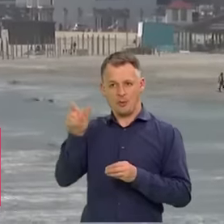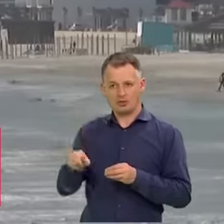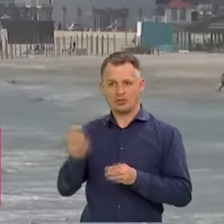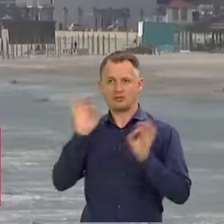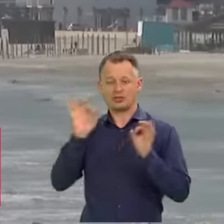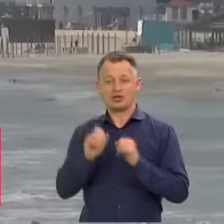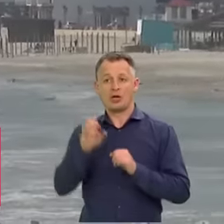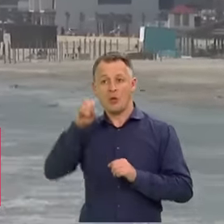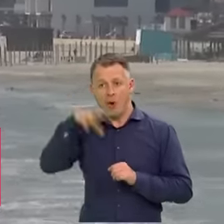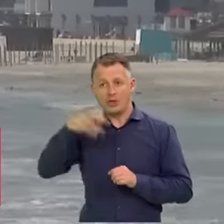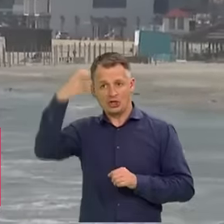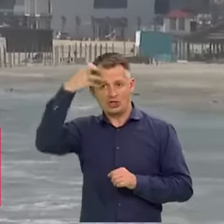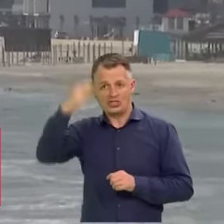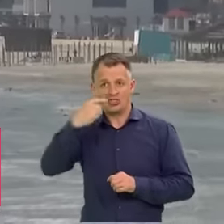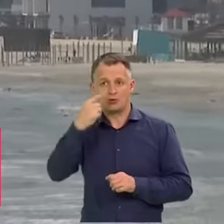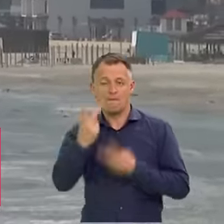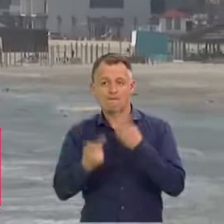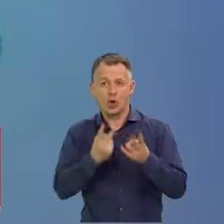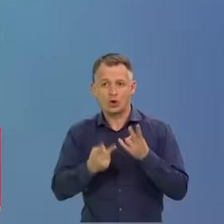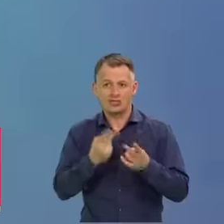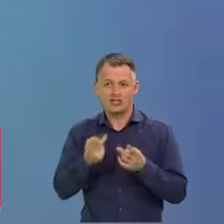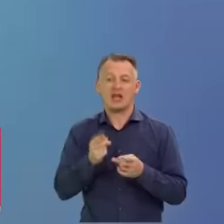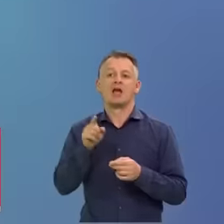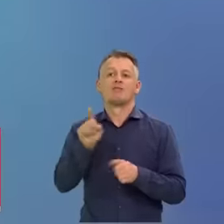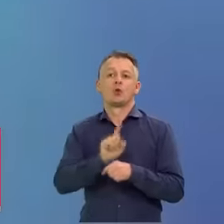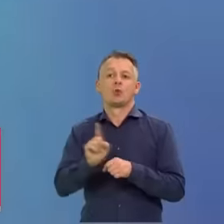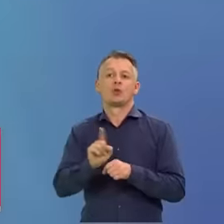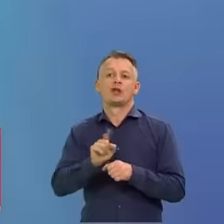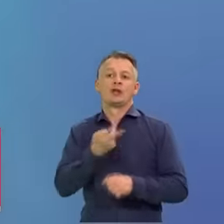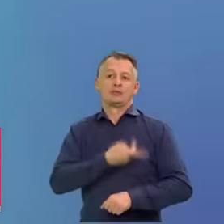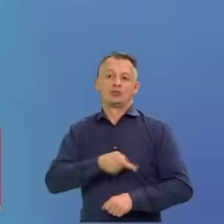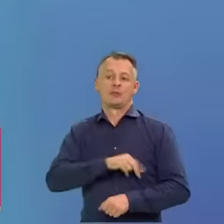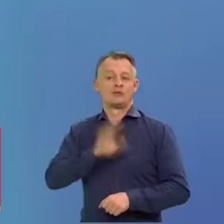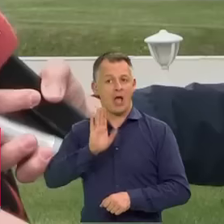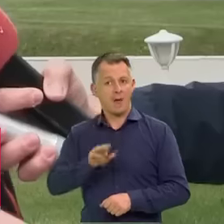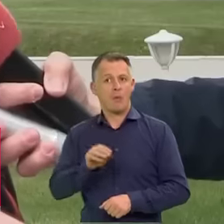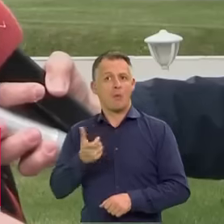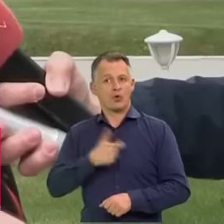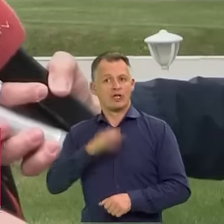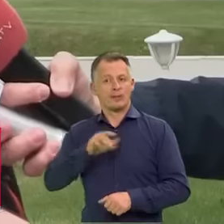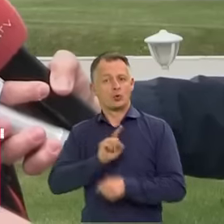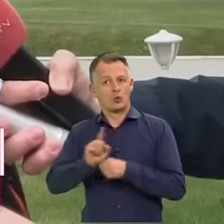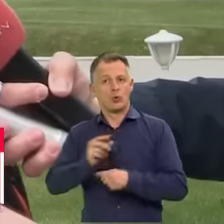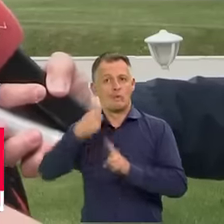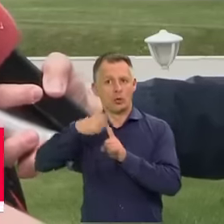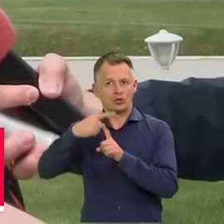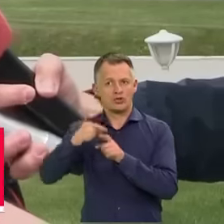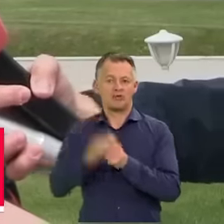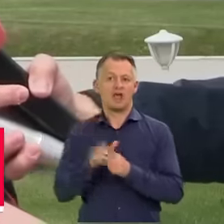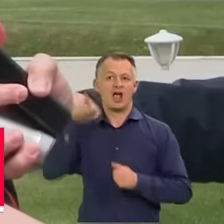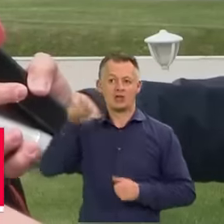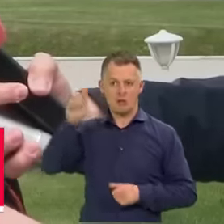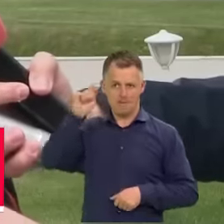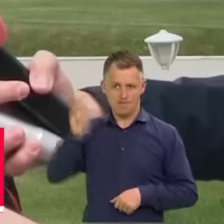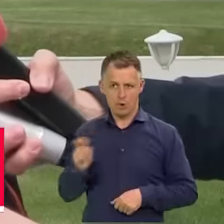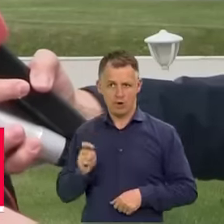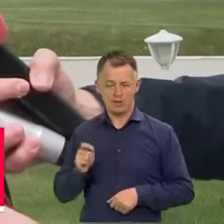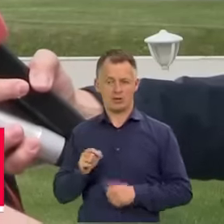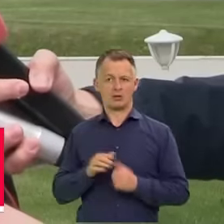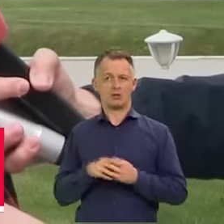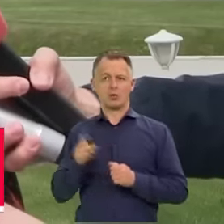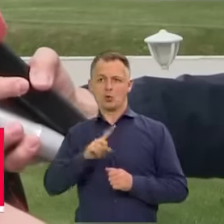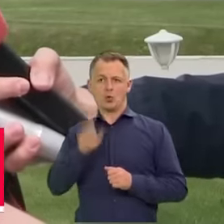care cred că exploatarea făcută responsabil poate avea și consecințe pozitive. Acest proiect strict nu are